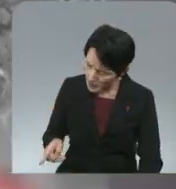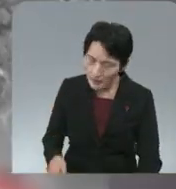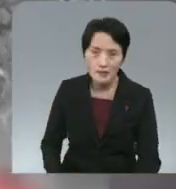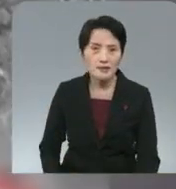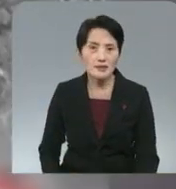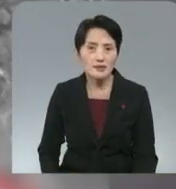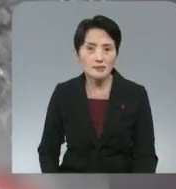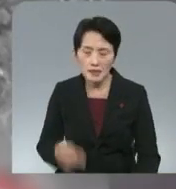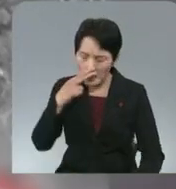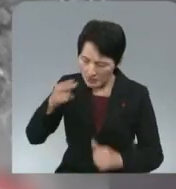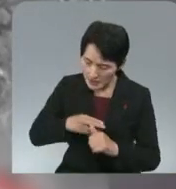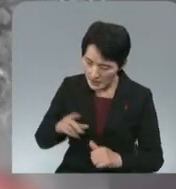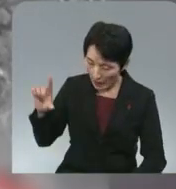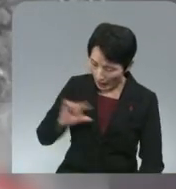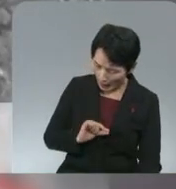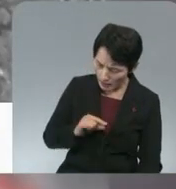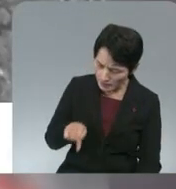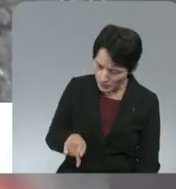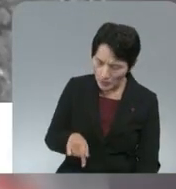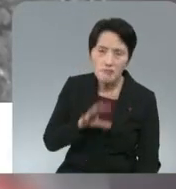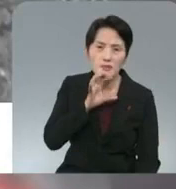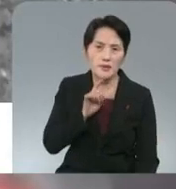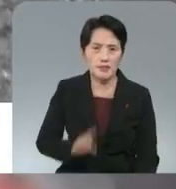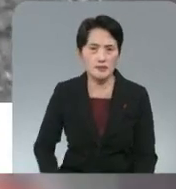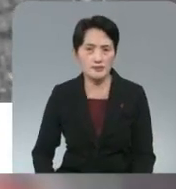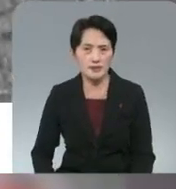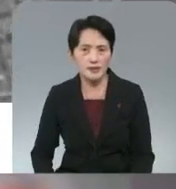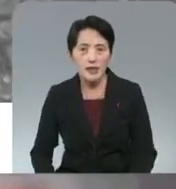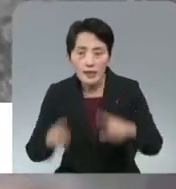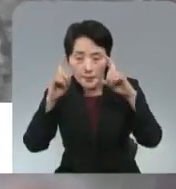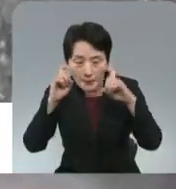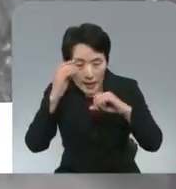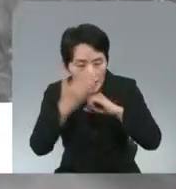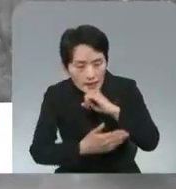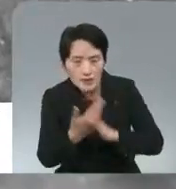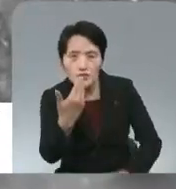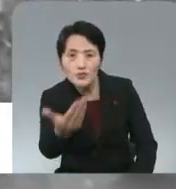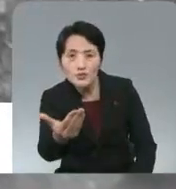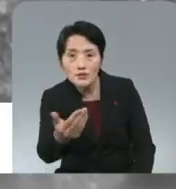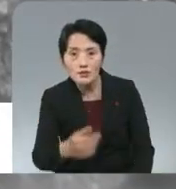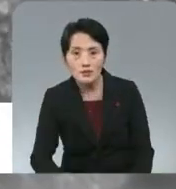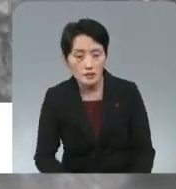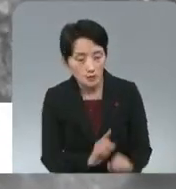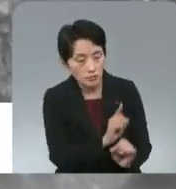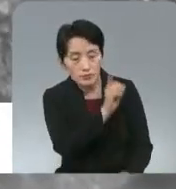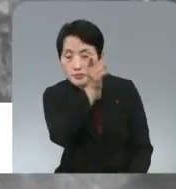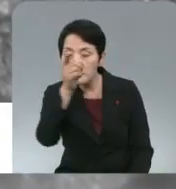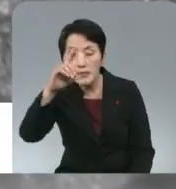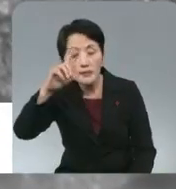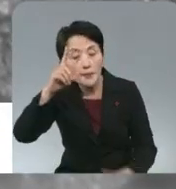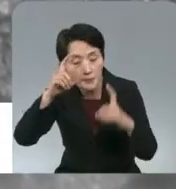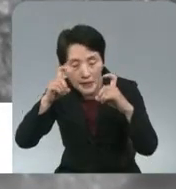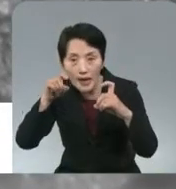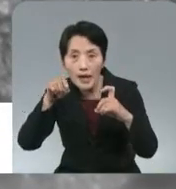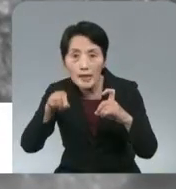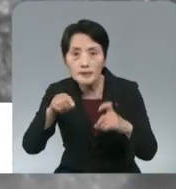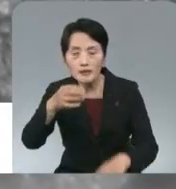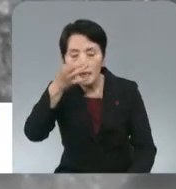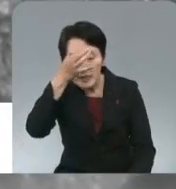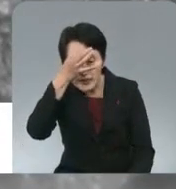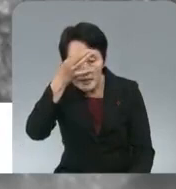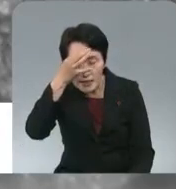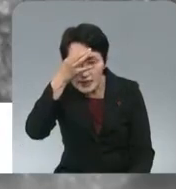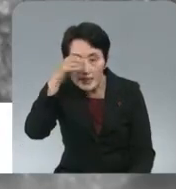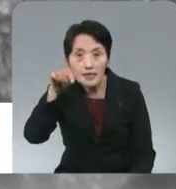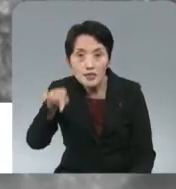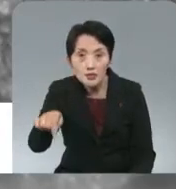in der Außenwelt einschließlich in Südkorea dass die Schwarz-Weiß-Bilder mit niedriger Auflösung von Soul und inchern die Pjöngjang